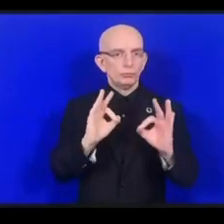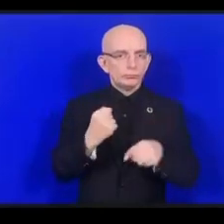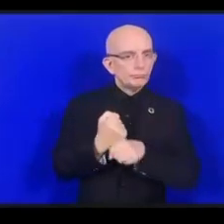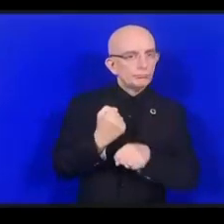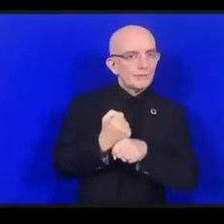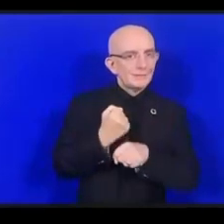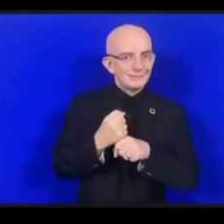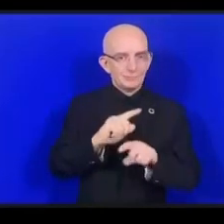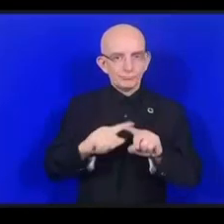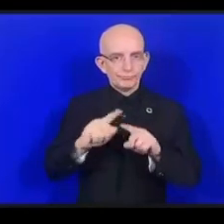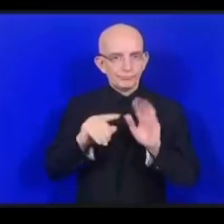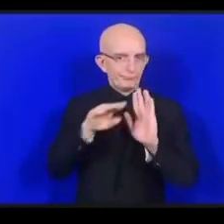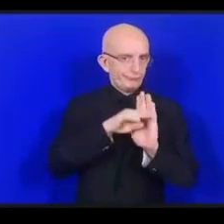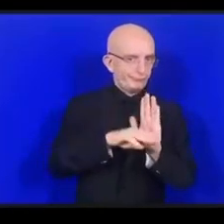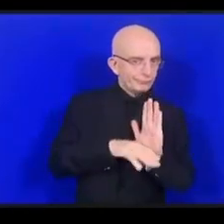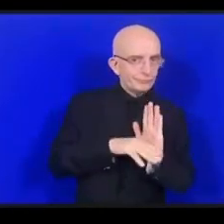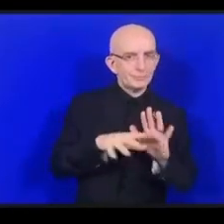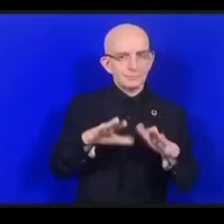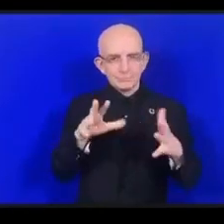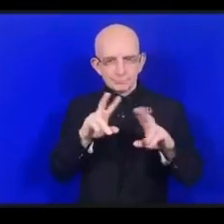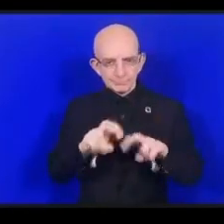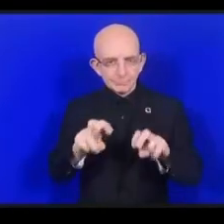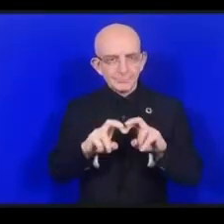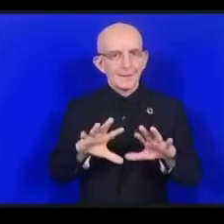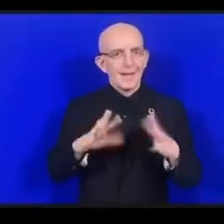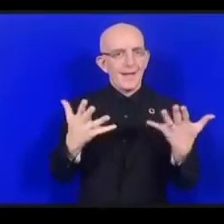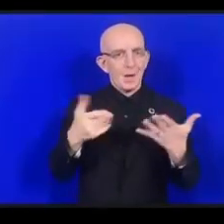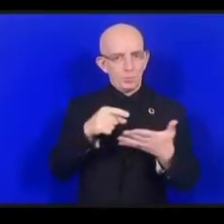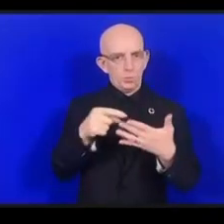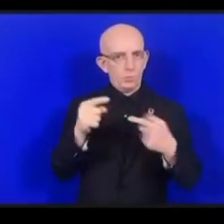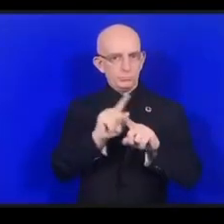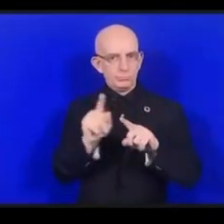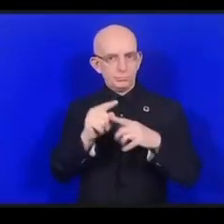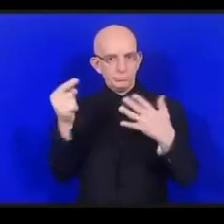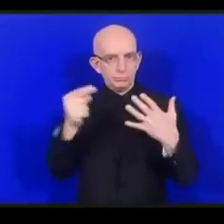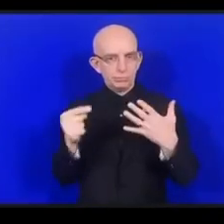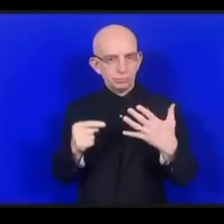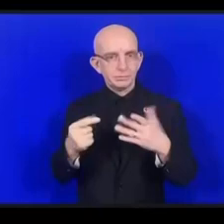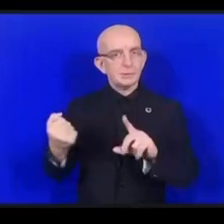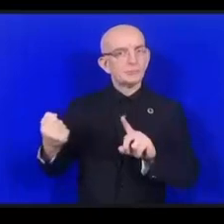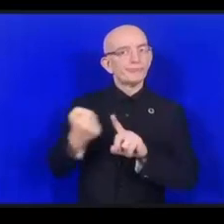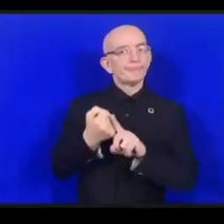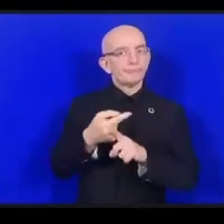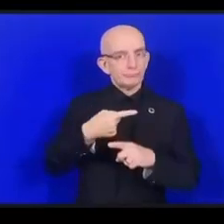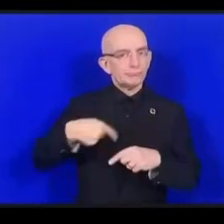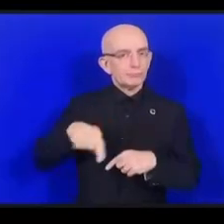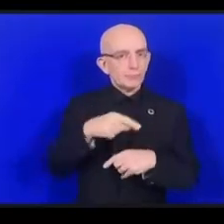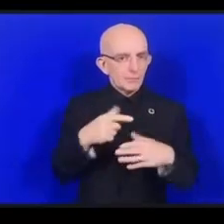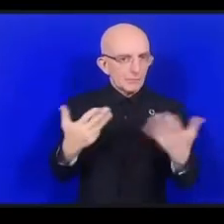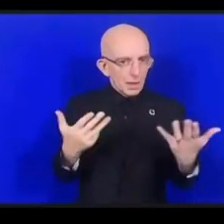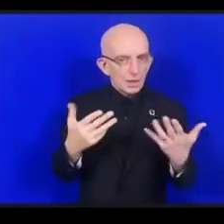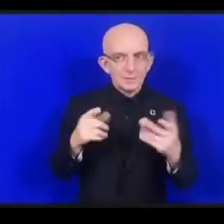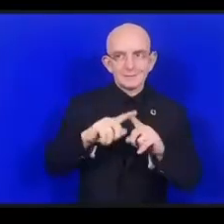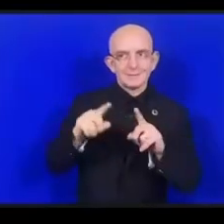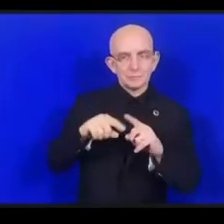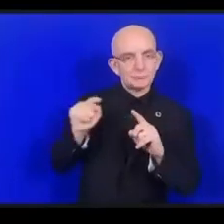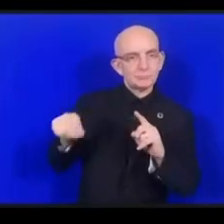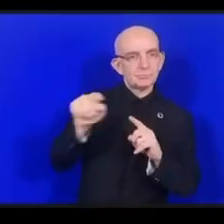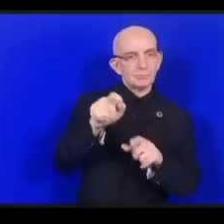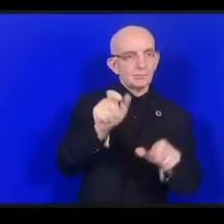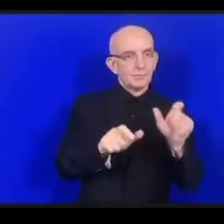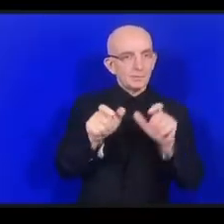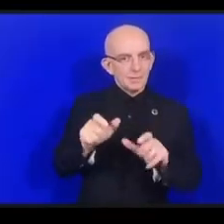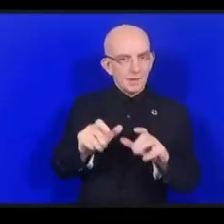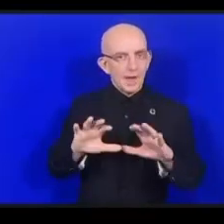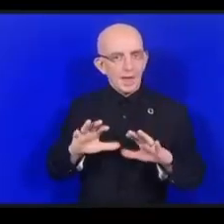主要是聚焦于他们对人什么样的方式，怎么样用以人为本的方式来利用它。我们